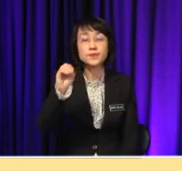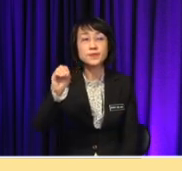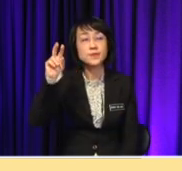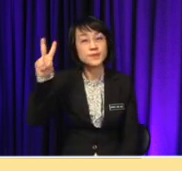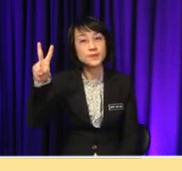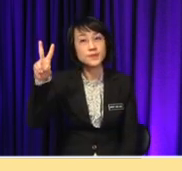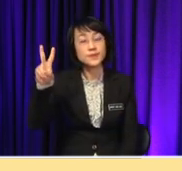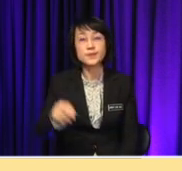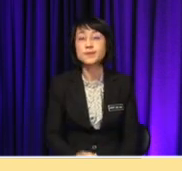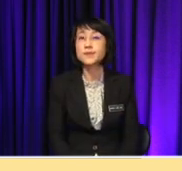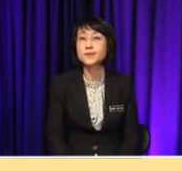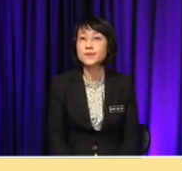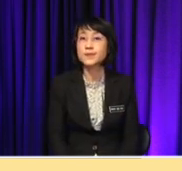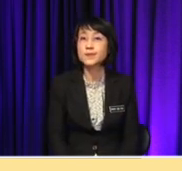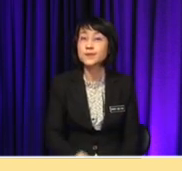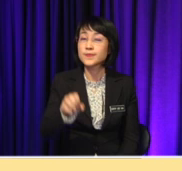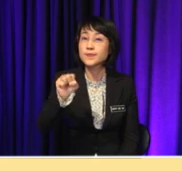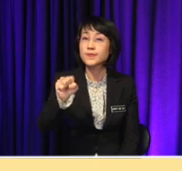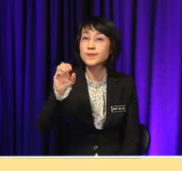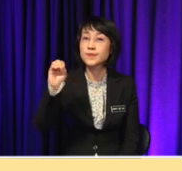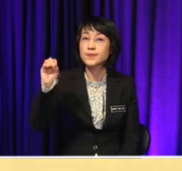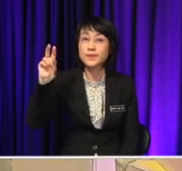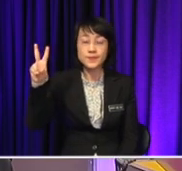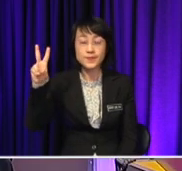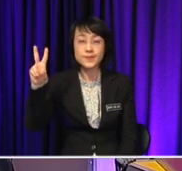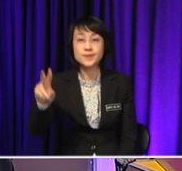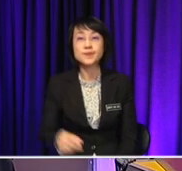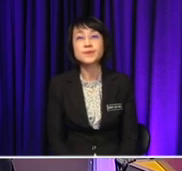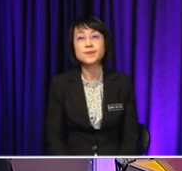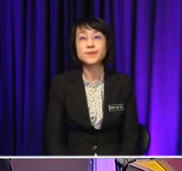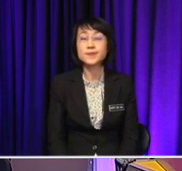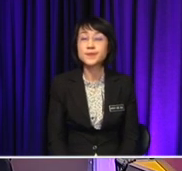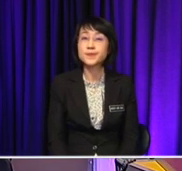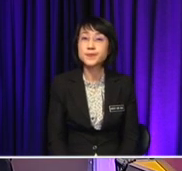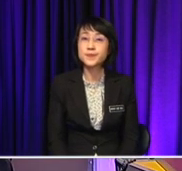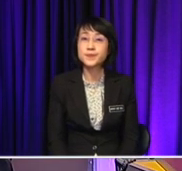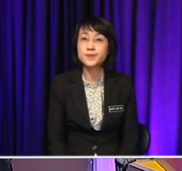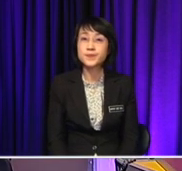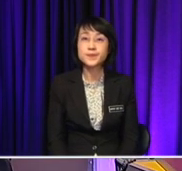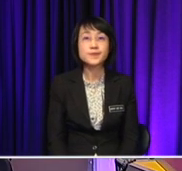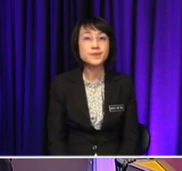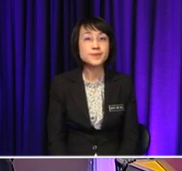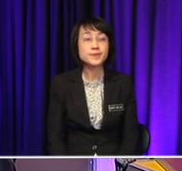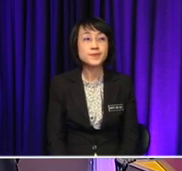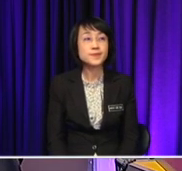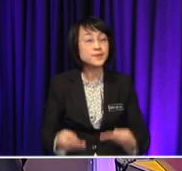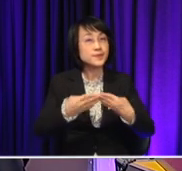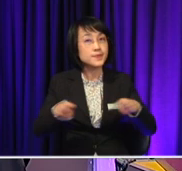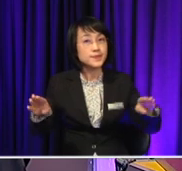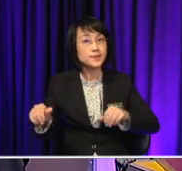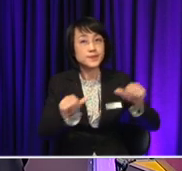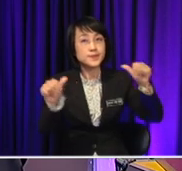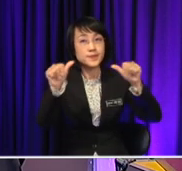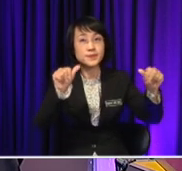O2 maksudnya 2 unsur turunnya pembebasan asap